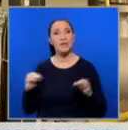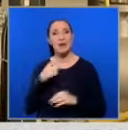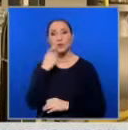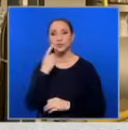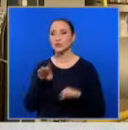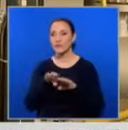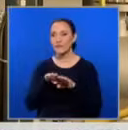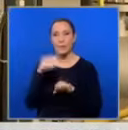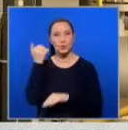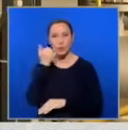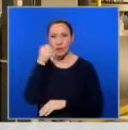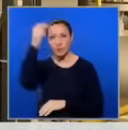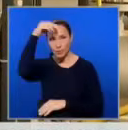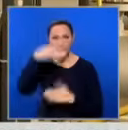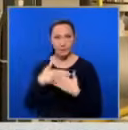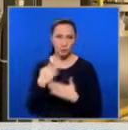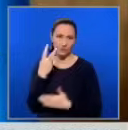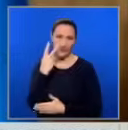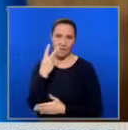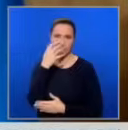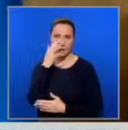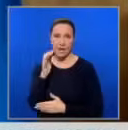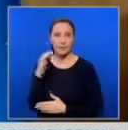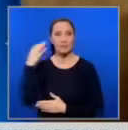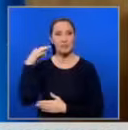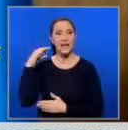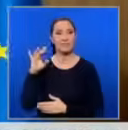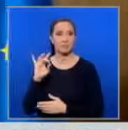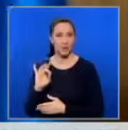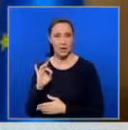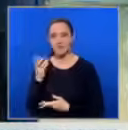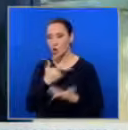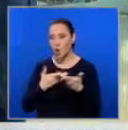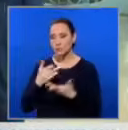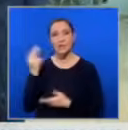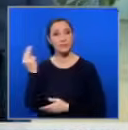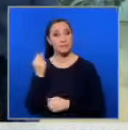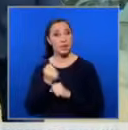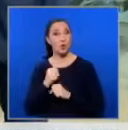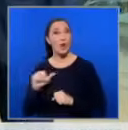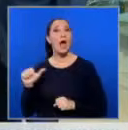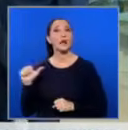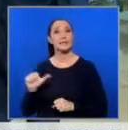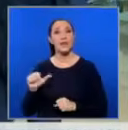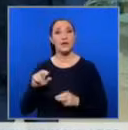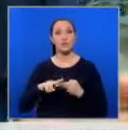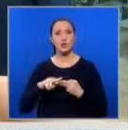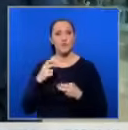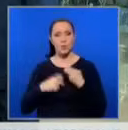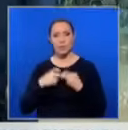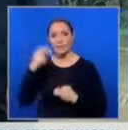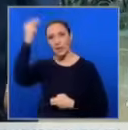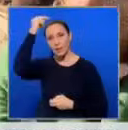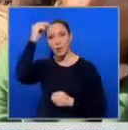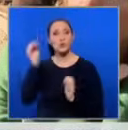сравнение, потреблението в България е близо 2 милиарда. Президентът Румен Радев обсъди със сръбския си колега Александър Вучич проблемите на